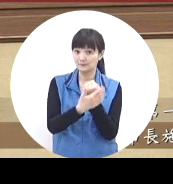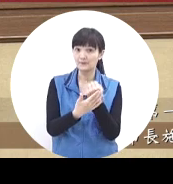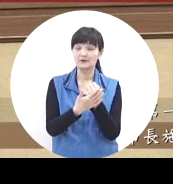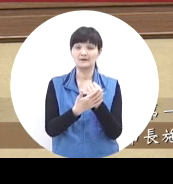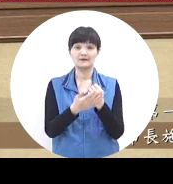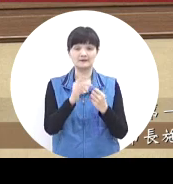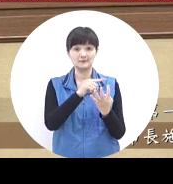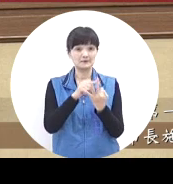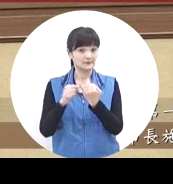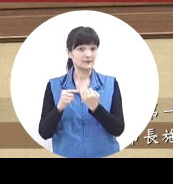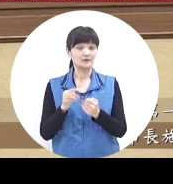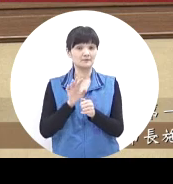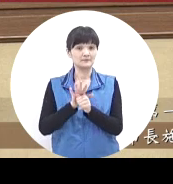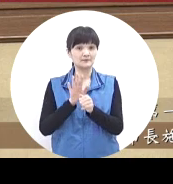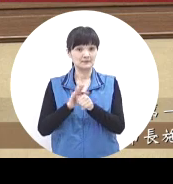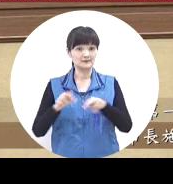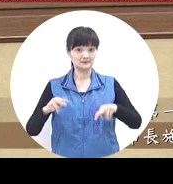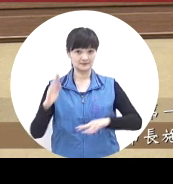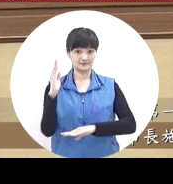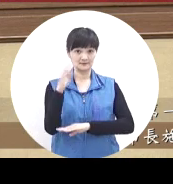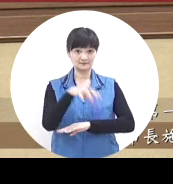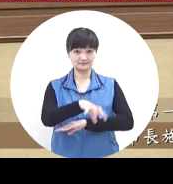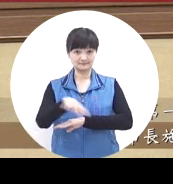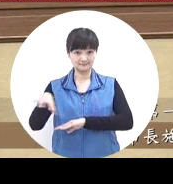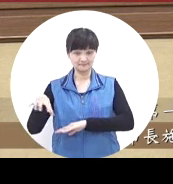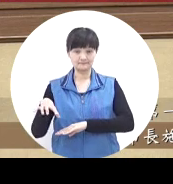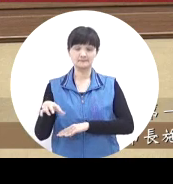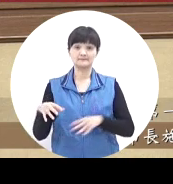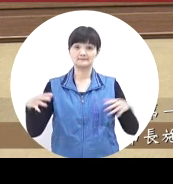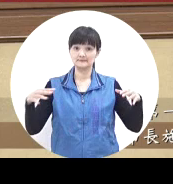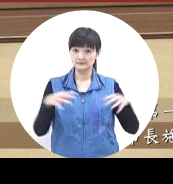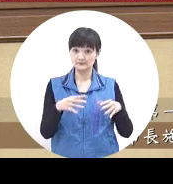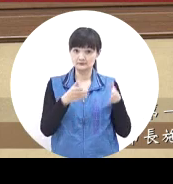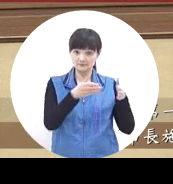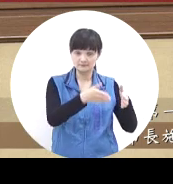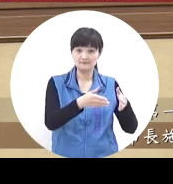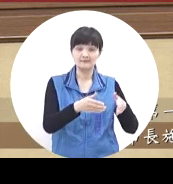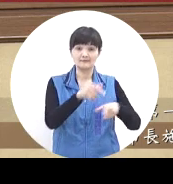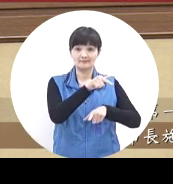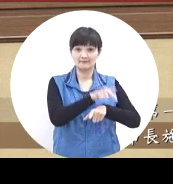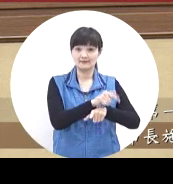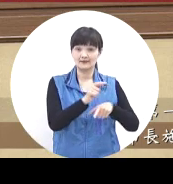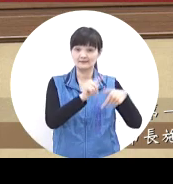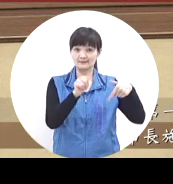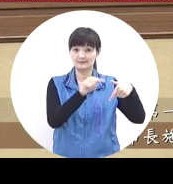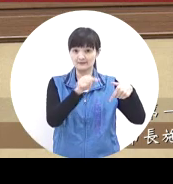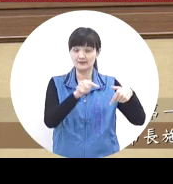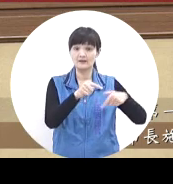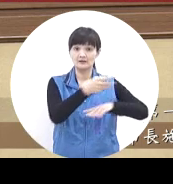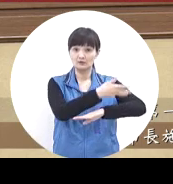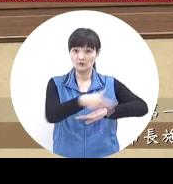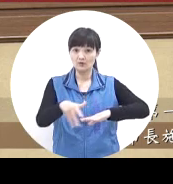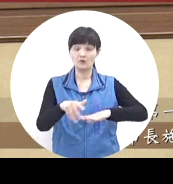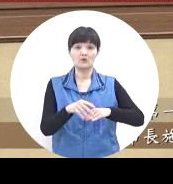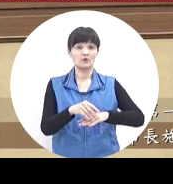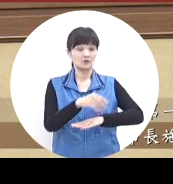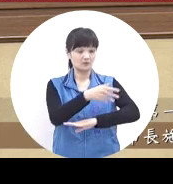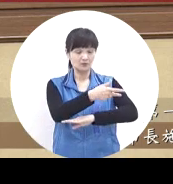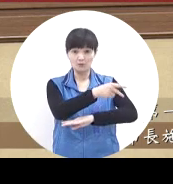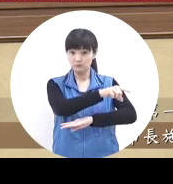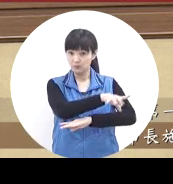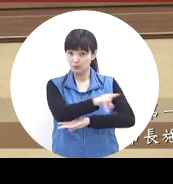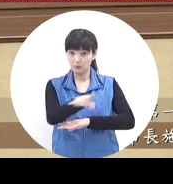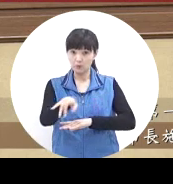政机关，来整治蓝仔沟、桂子更溪、瓦牙沟、藤寮沟等，来营